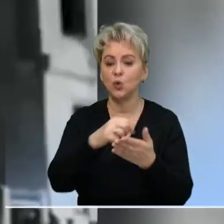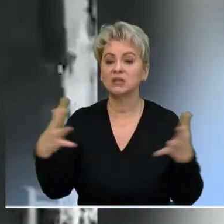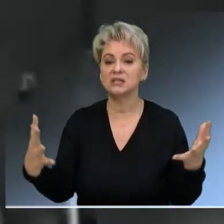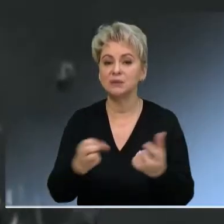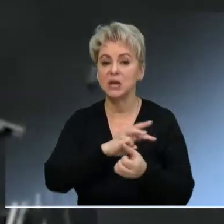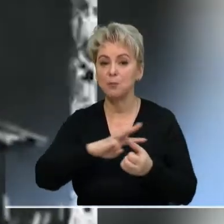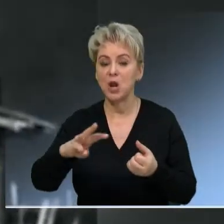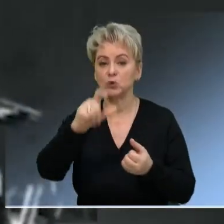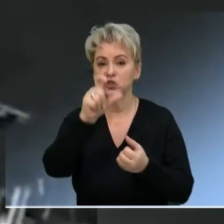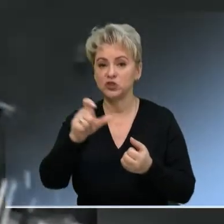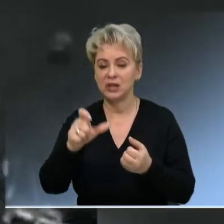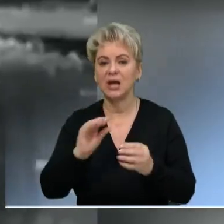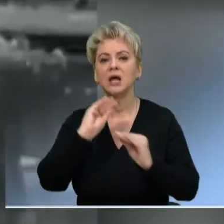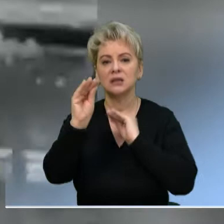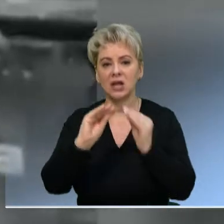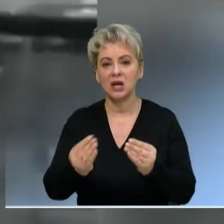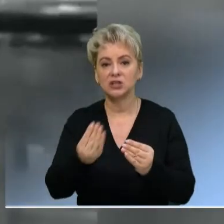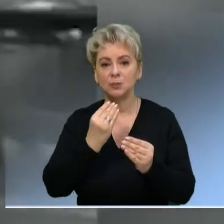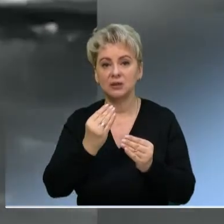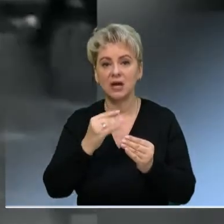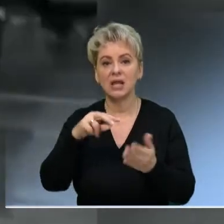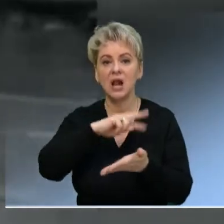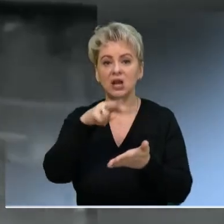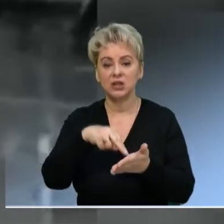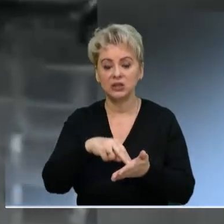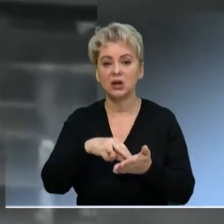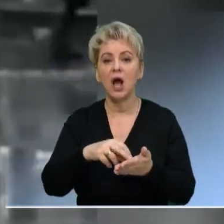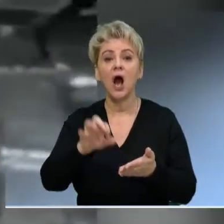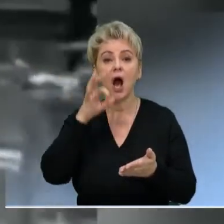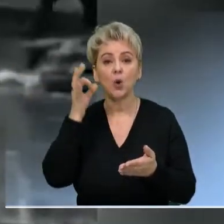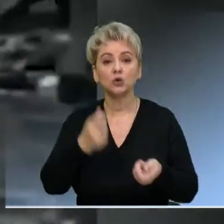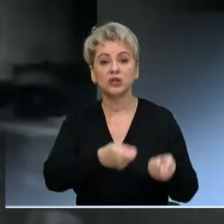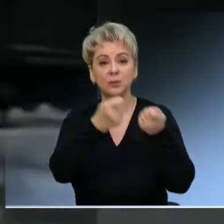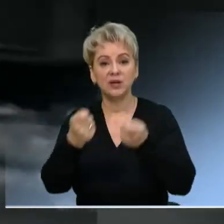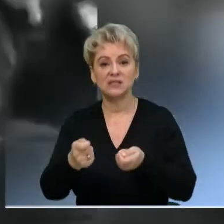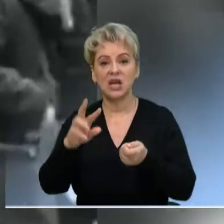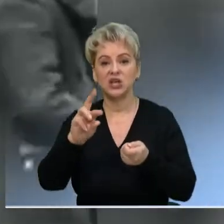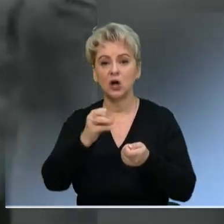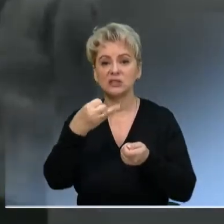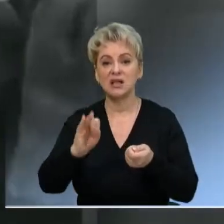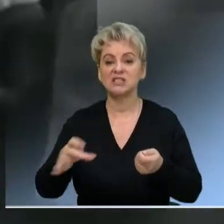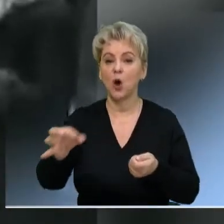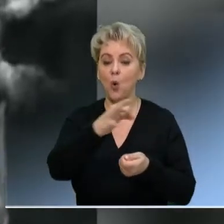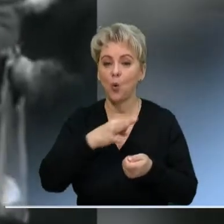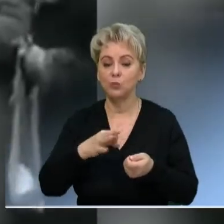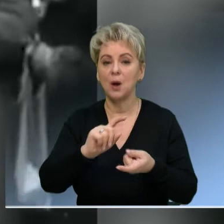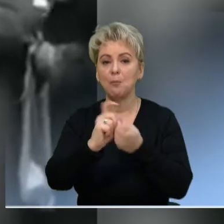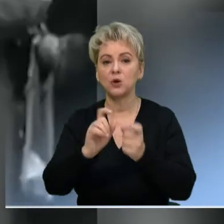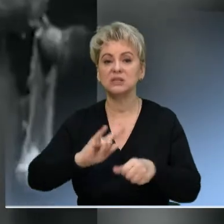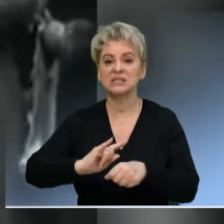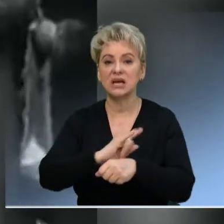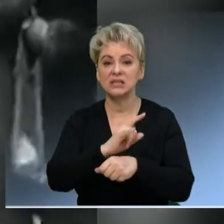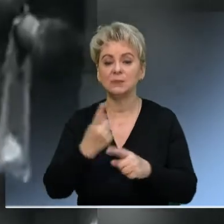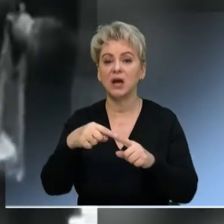почти миллион человек и наладили снабжение ленинградцев. А дымчатые кошки, привезенные из Ярославской области, боролись с